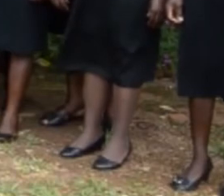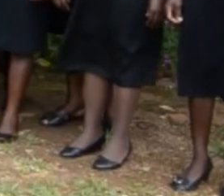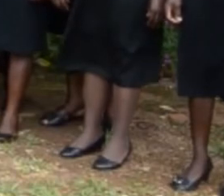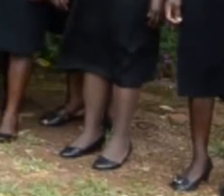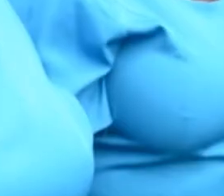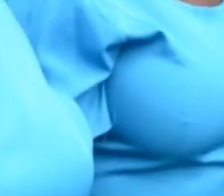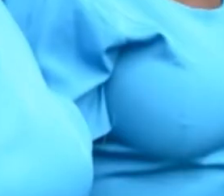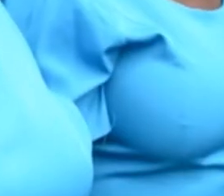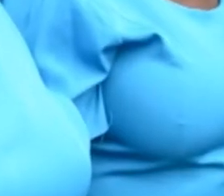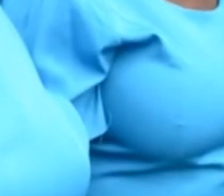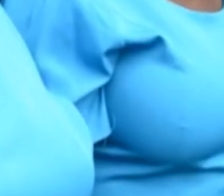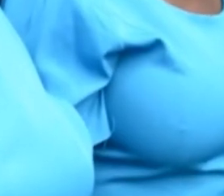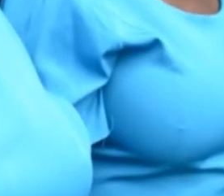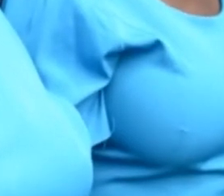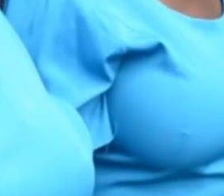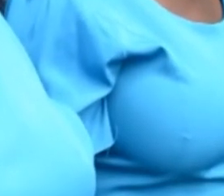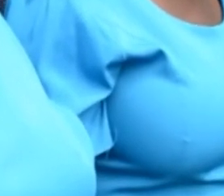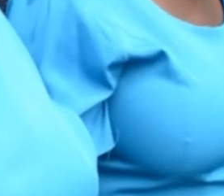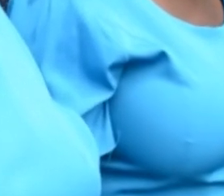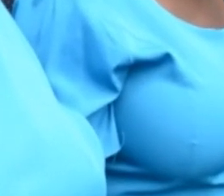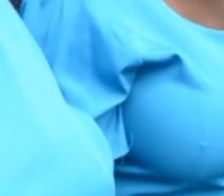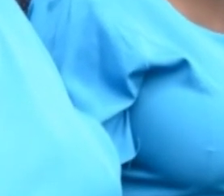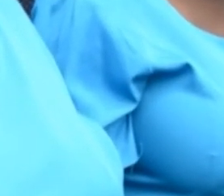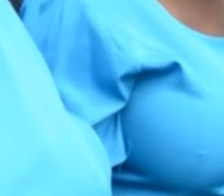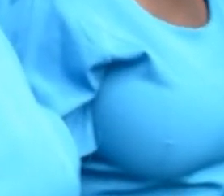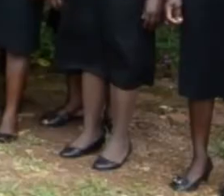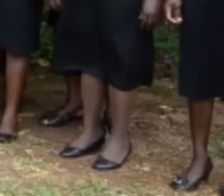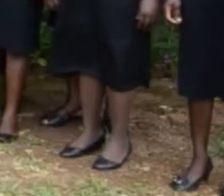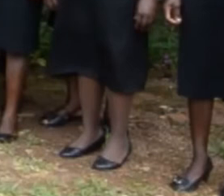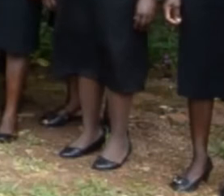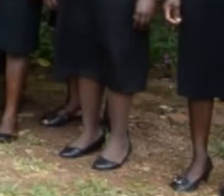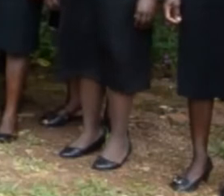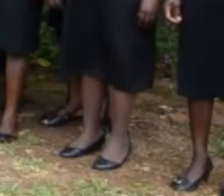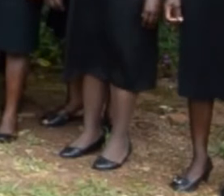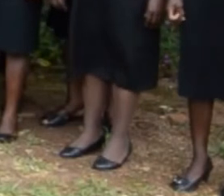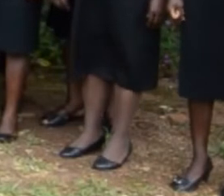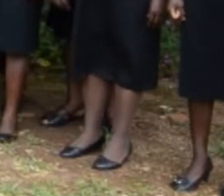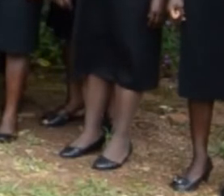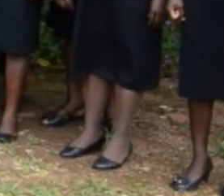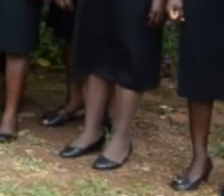Andi sirinde ka